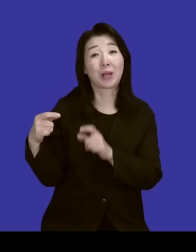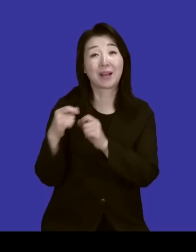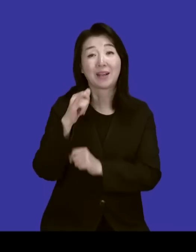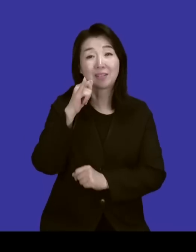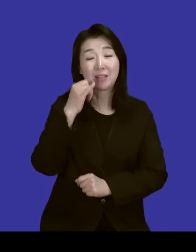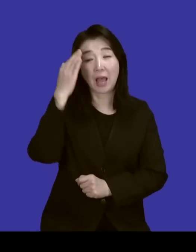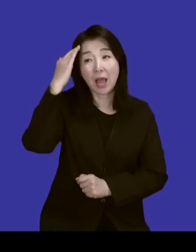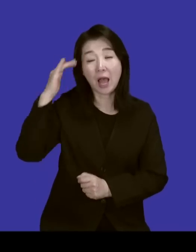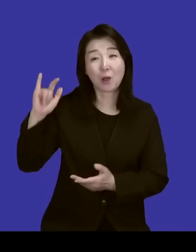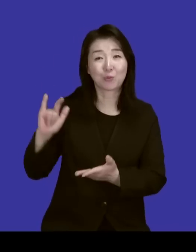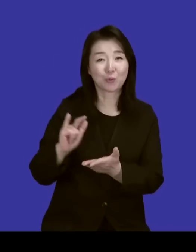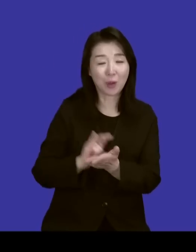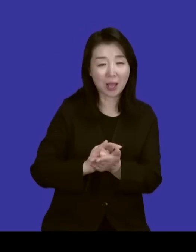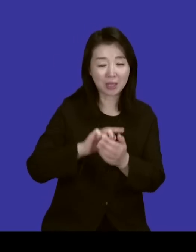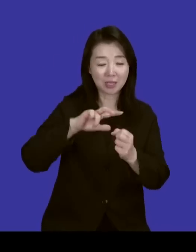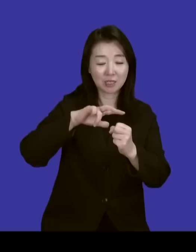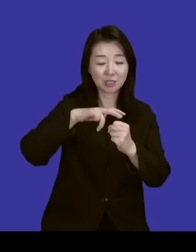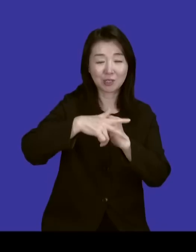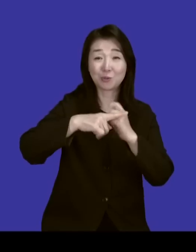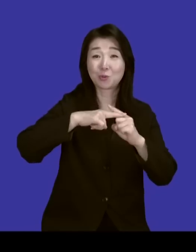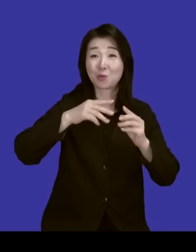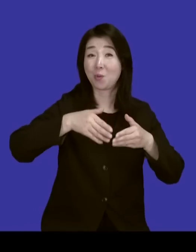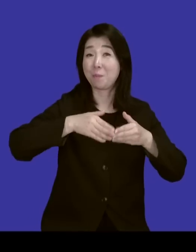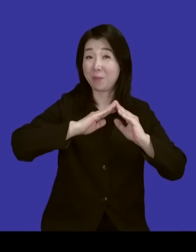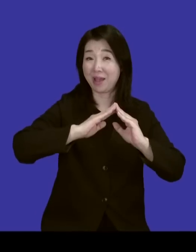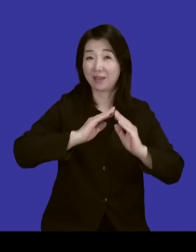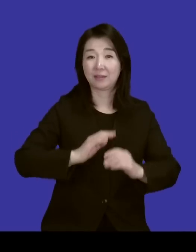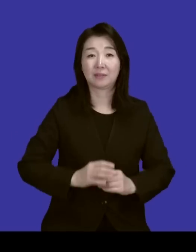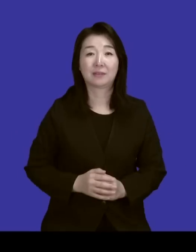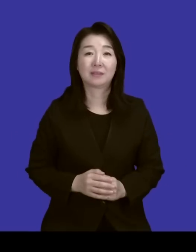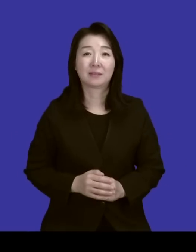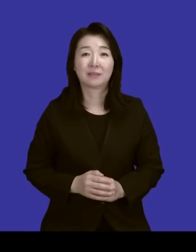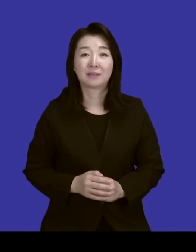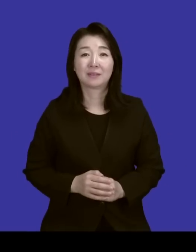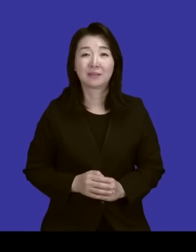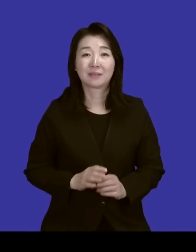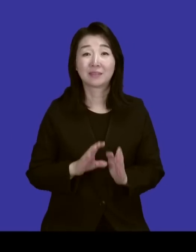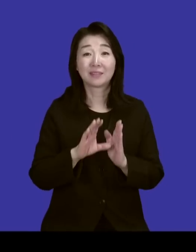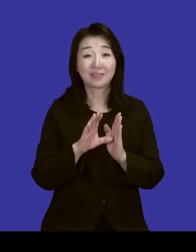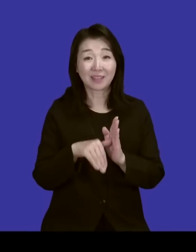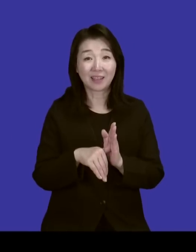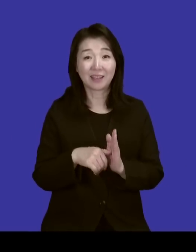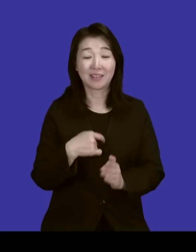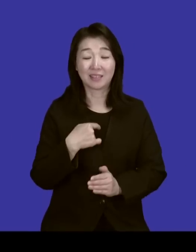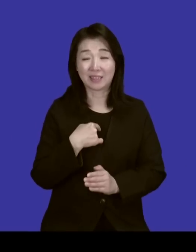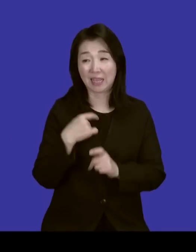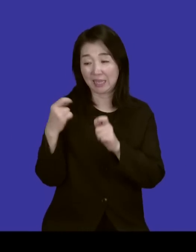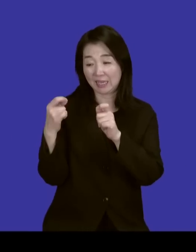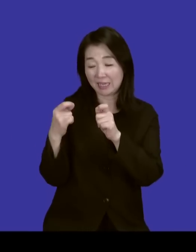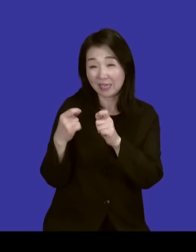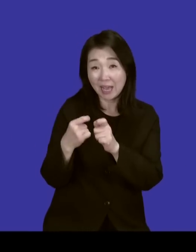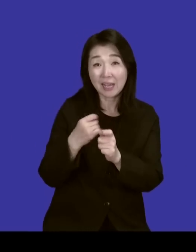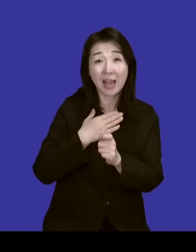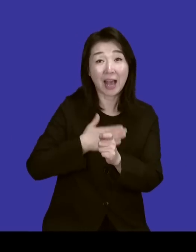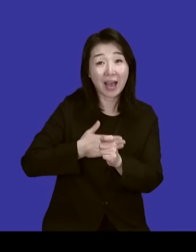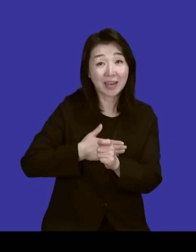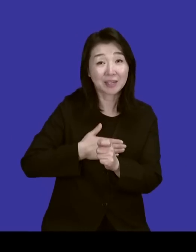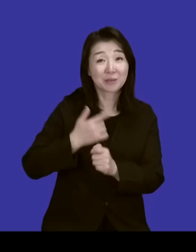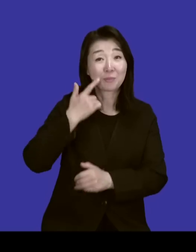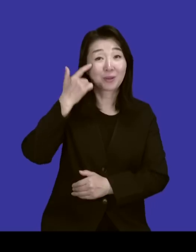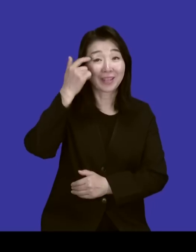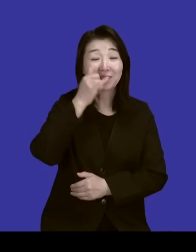교회를 개척했거든요. 네네. 근데 그 시기에 네. 저하고 이렇게 아주 가까이 지내던 목사님들,